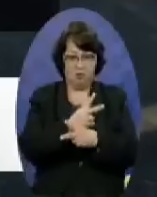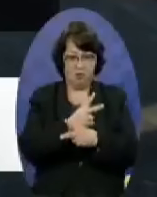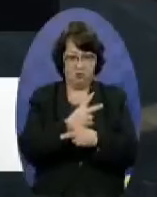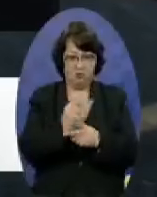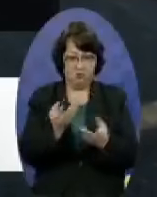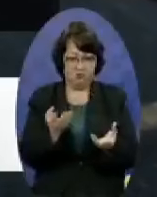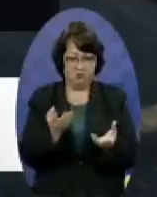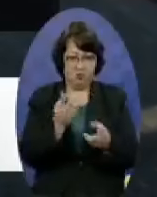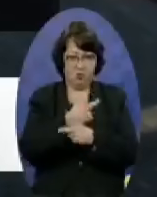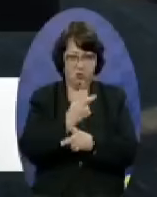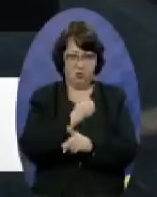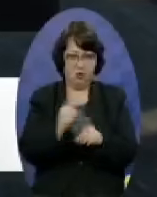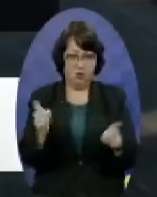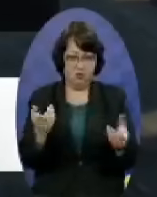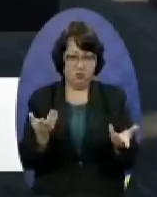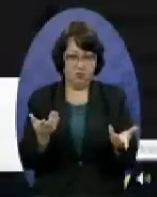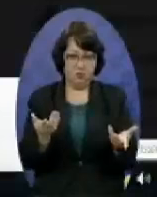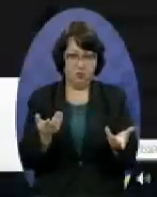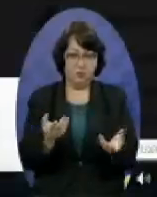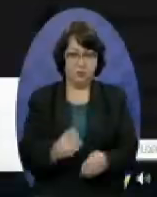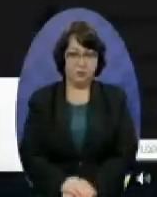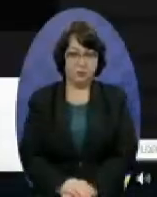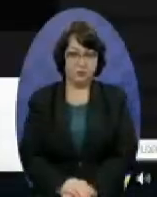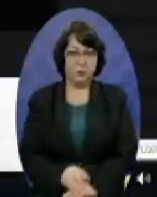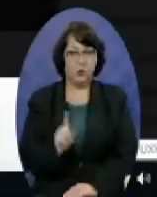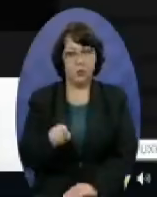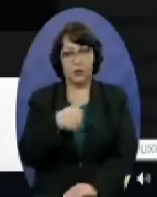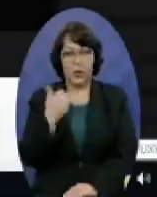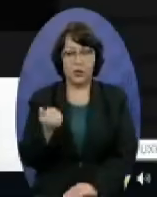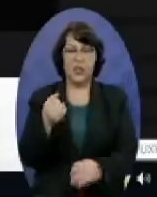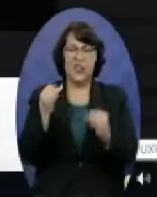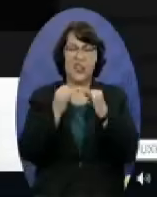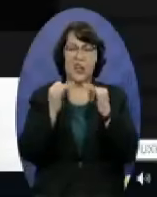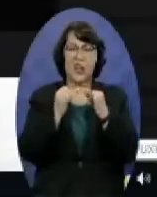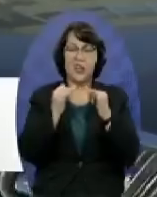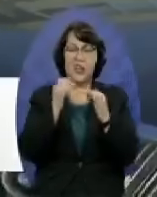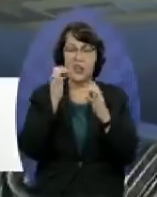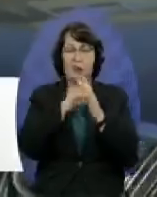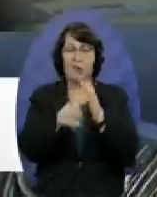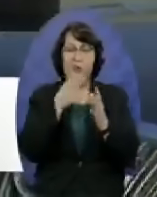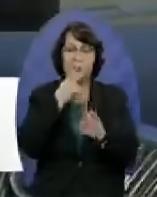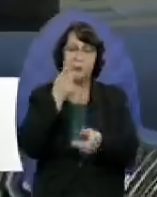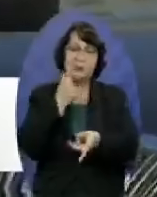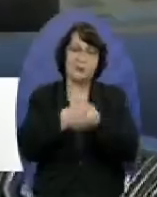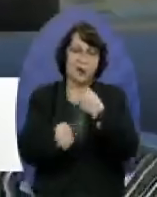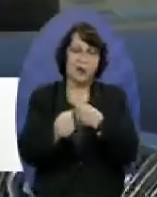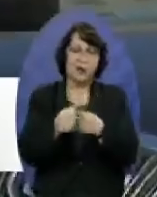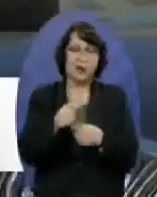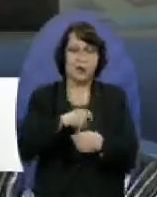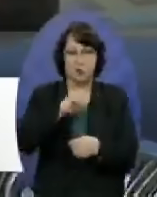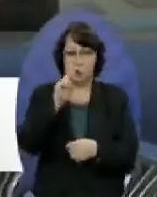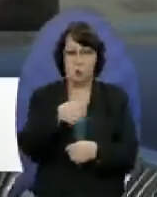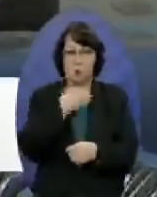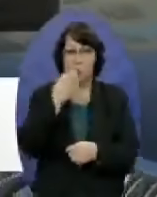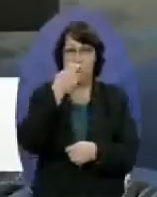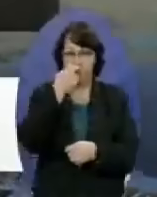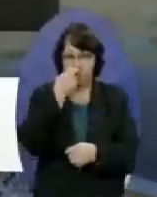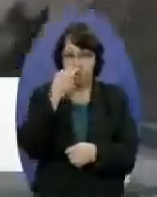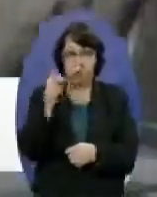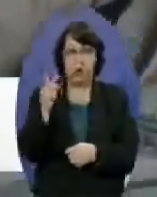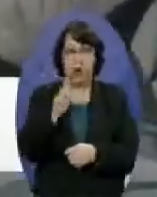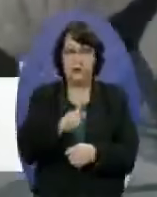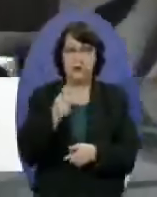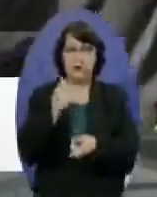хуулиас дахиад нэг заалтыг зөрчиж байна гэсэн үг юм а. Мөн үүнээс гадна интернетээр тамхи худалдах, зөвшөөрөгдсөн цэгээс бусад газарт тамхи худалдахыг